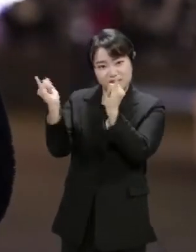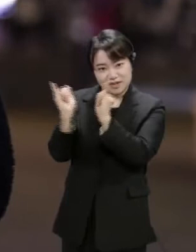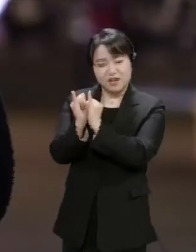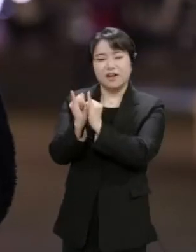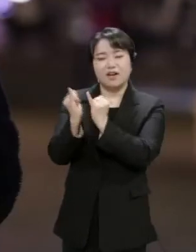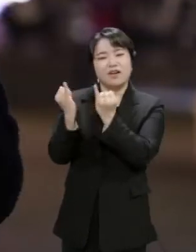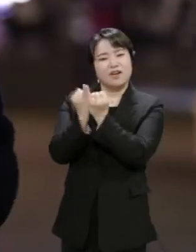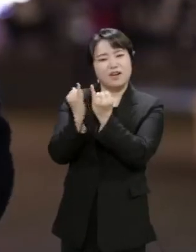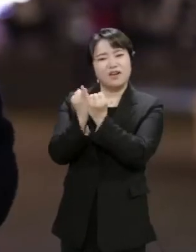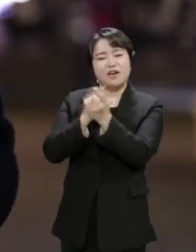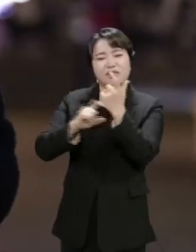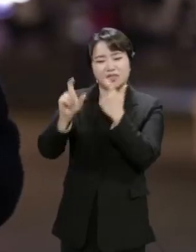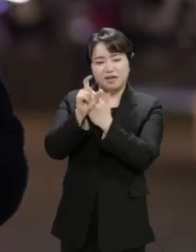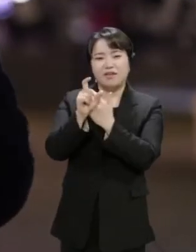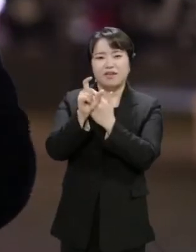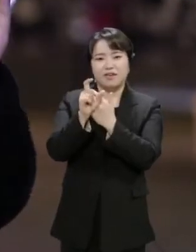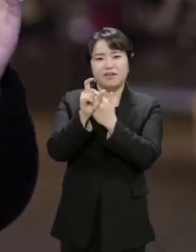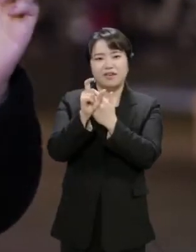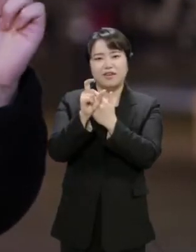여자분들도 좀 더 이렇게 많이